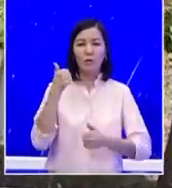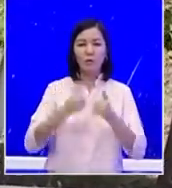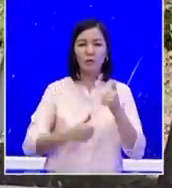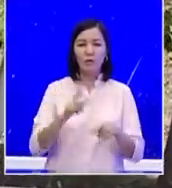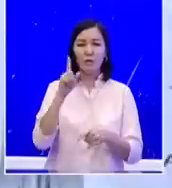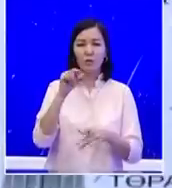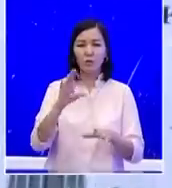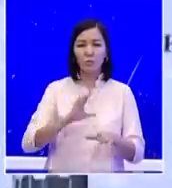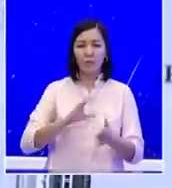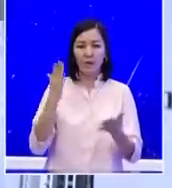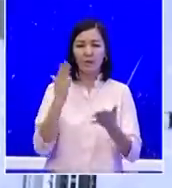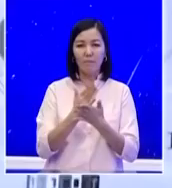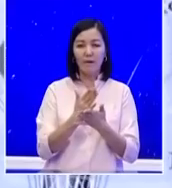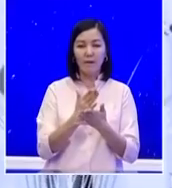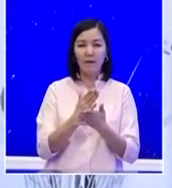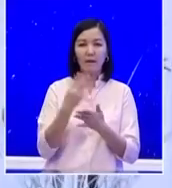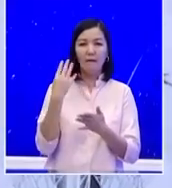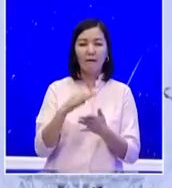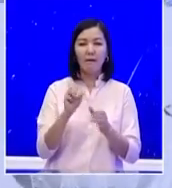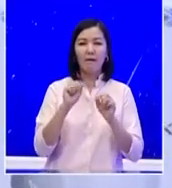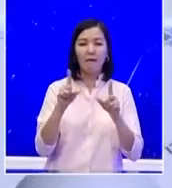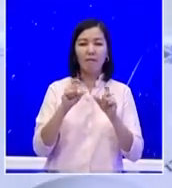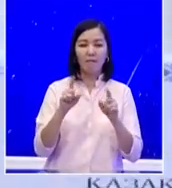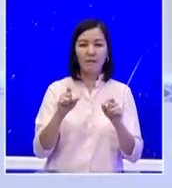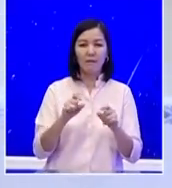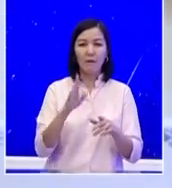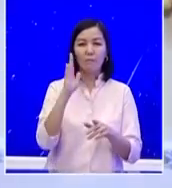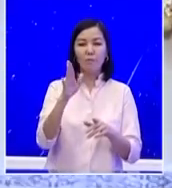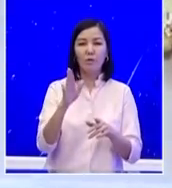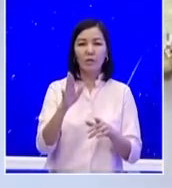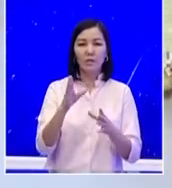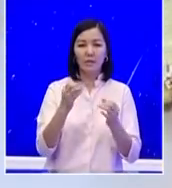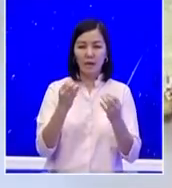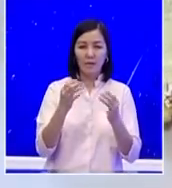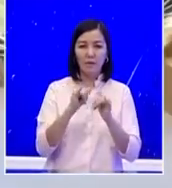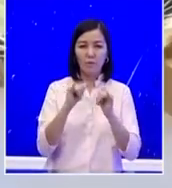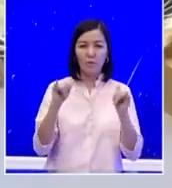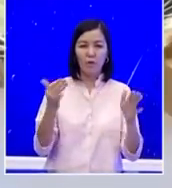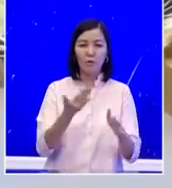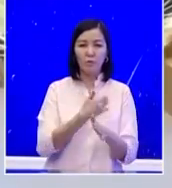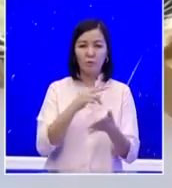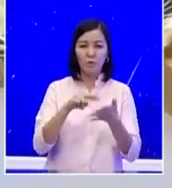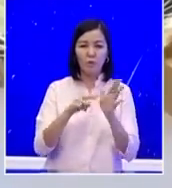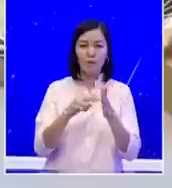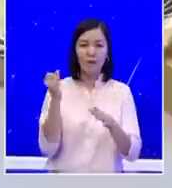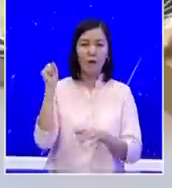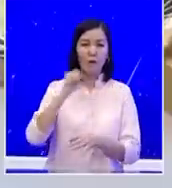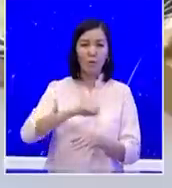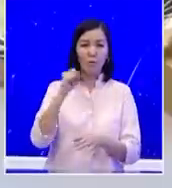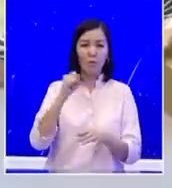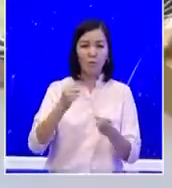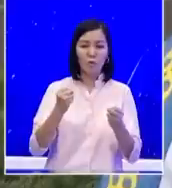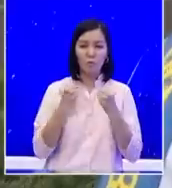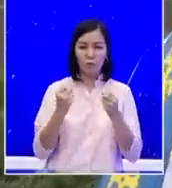100-ге жуық медаль ұтып алған. Оның 40-тан астамы алтын. Болашақта бұл санды ұлғайту жоспарында бар, дейді қол күрес спортының